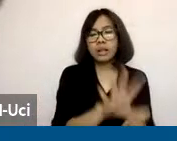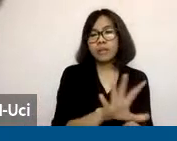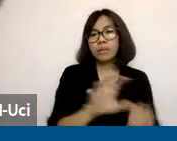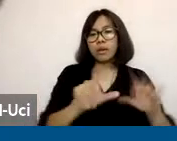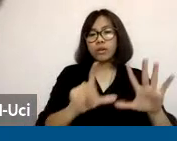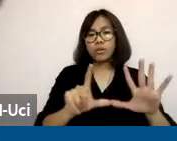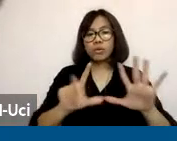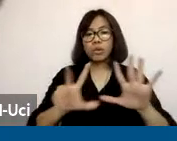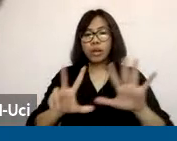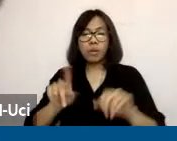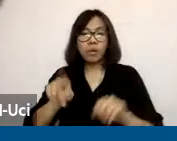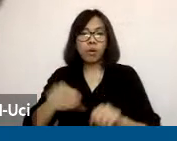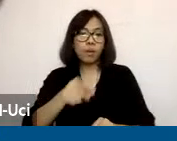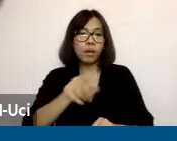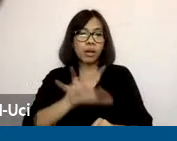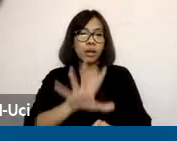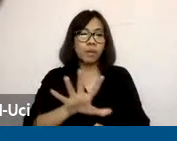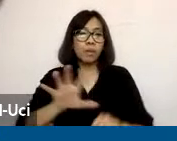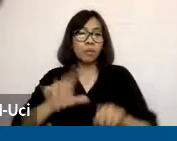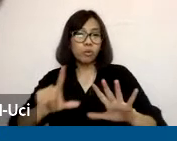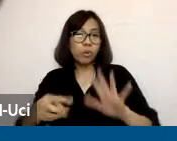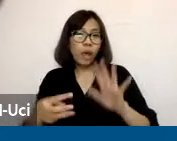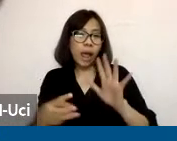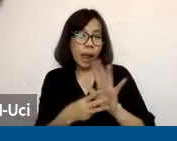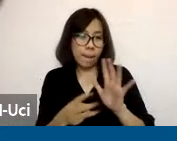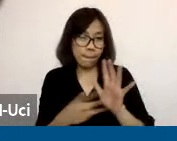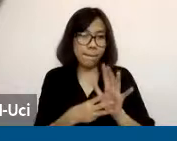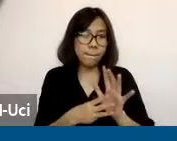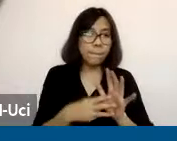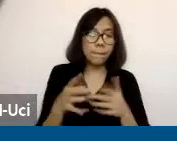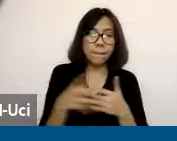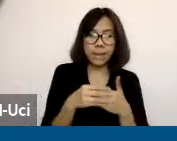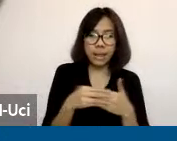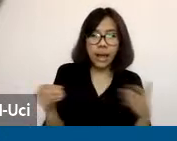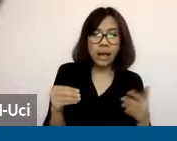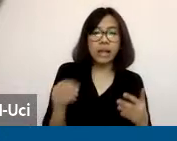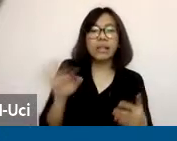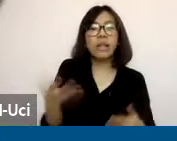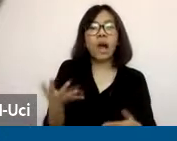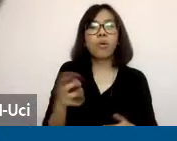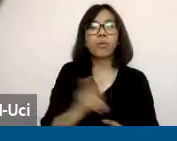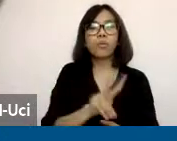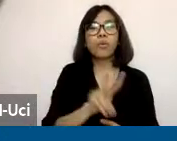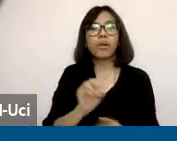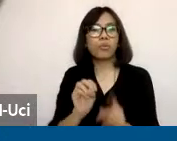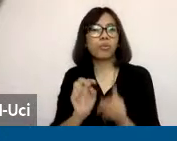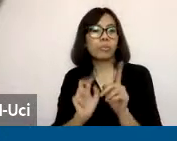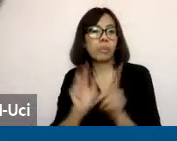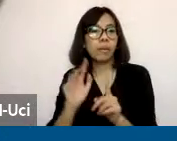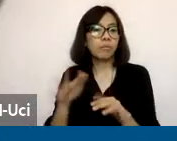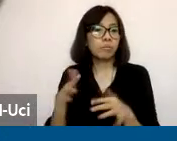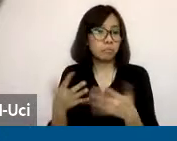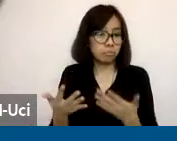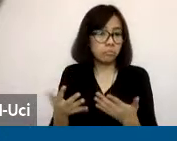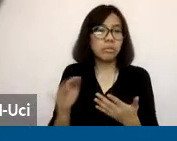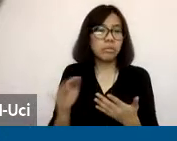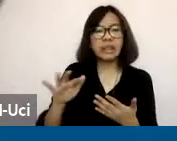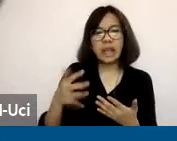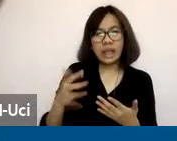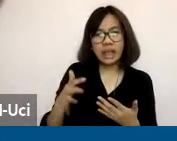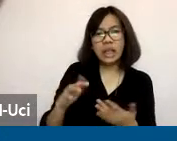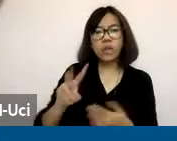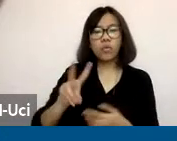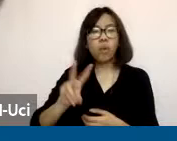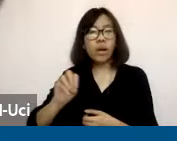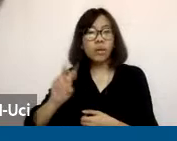koma 57 miliar ya pada tahun 2019 dan diperkirakan mencapai lebih dari 2000